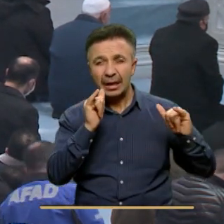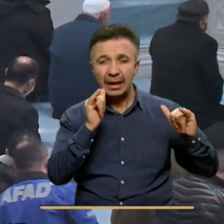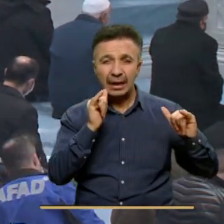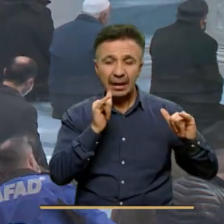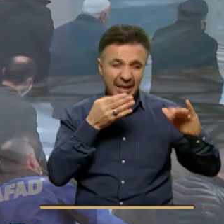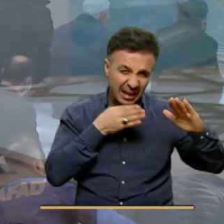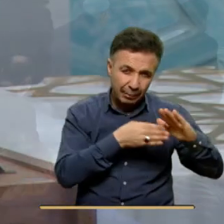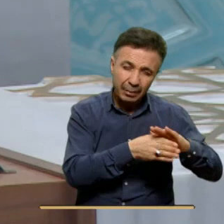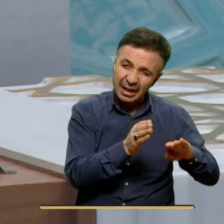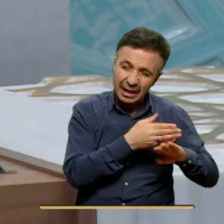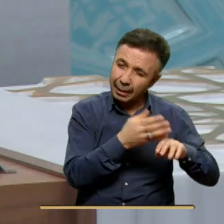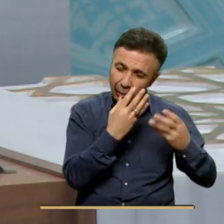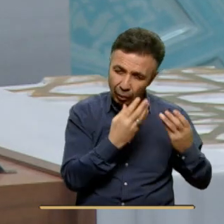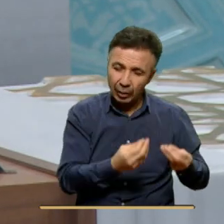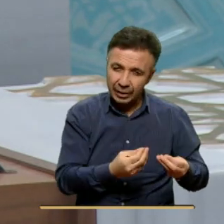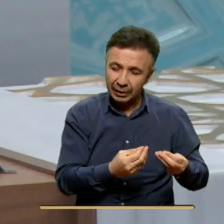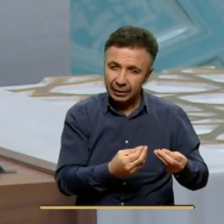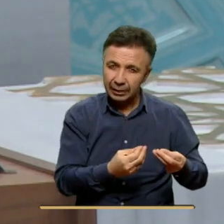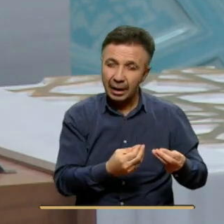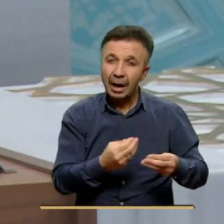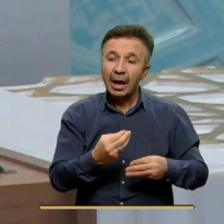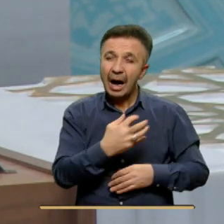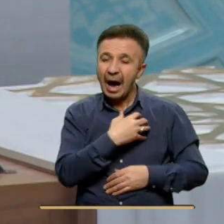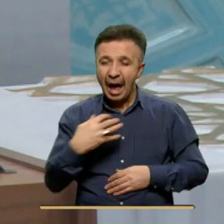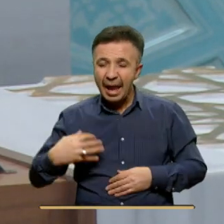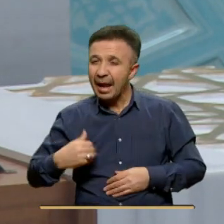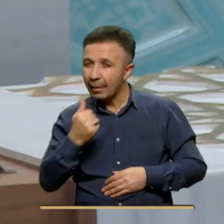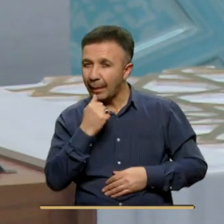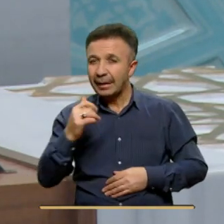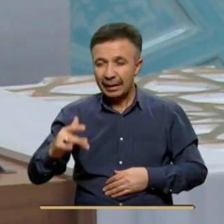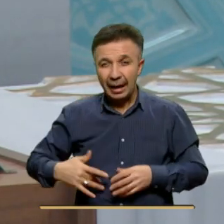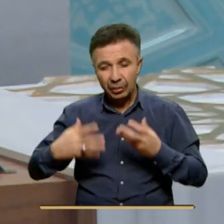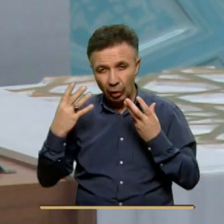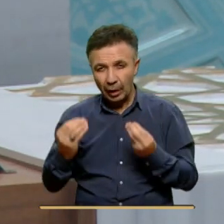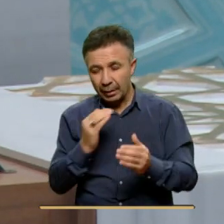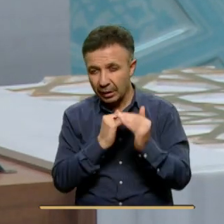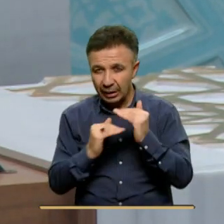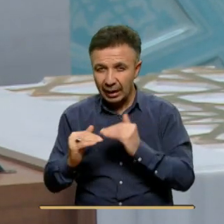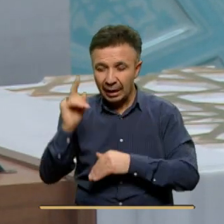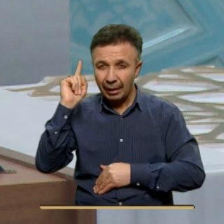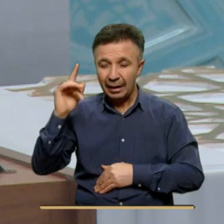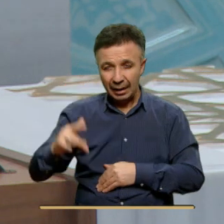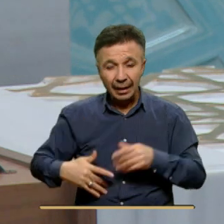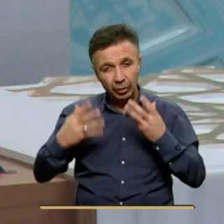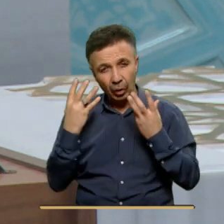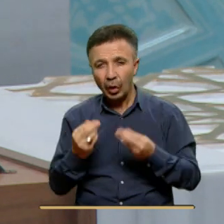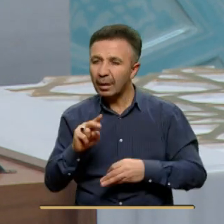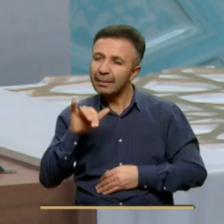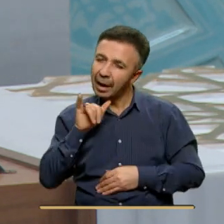vesilelerdir. Onların razılığı Allah Celle Celaluhu'nun razılığıdır.